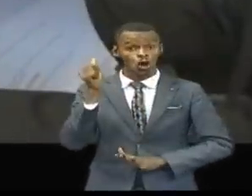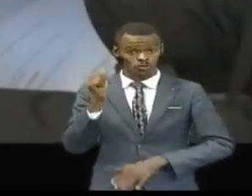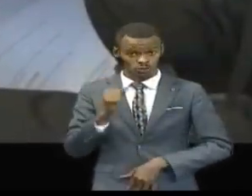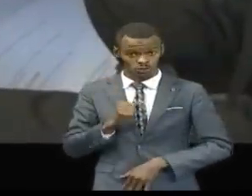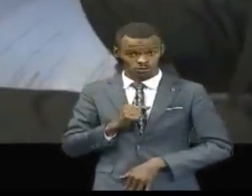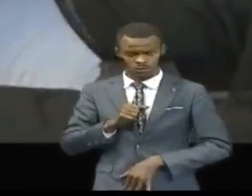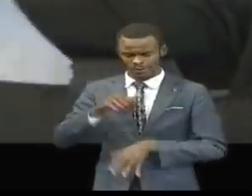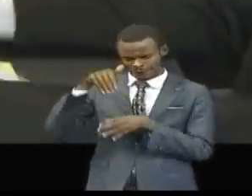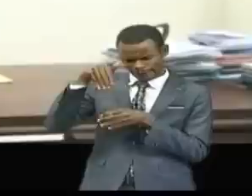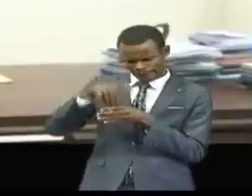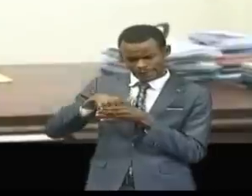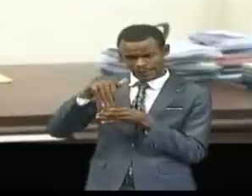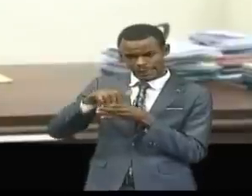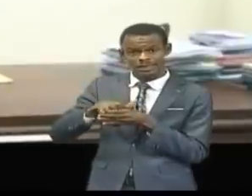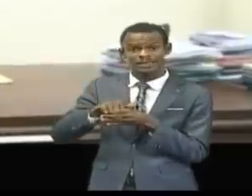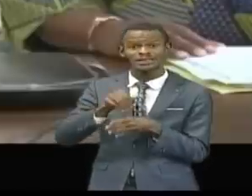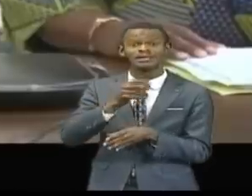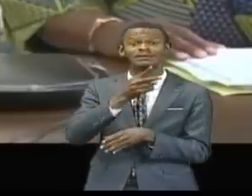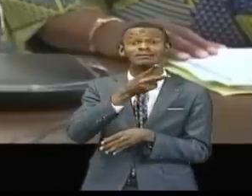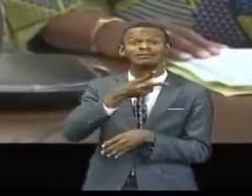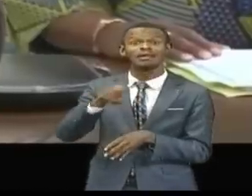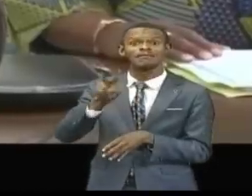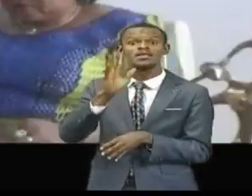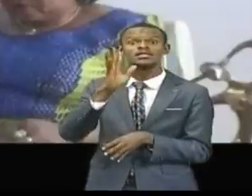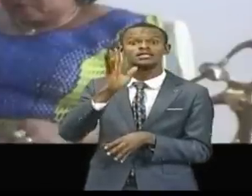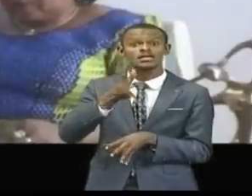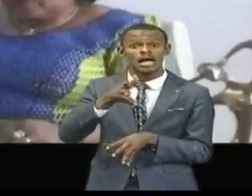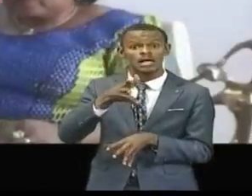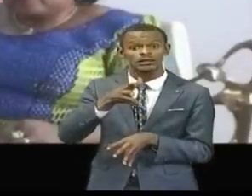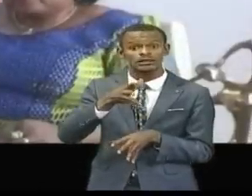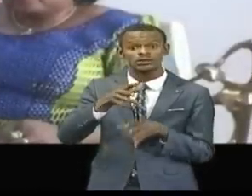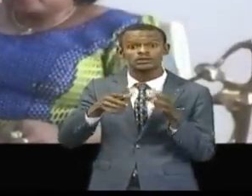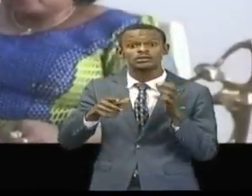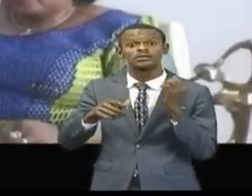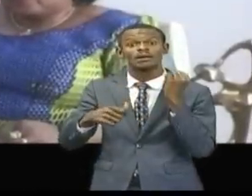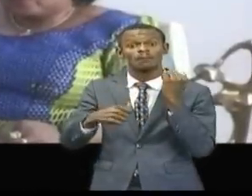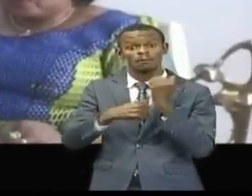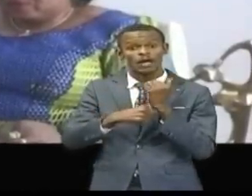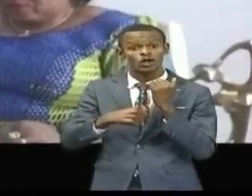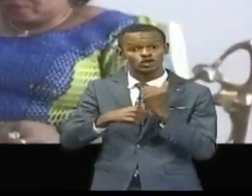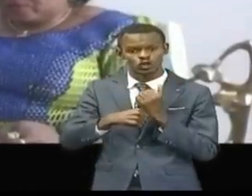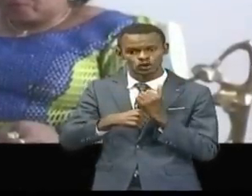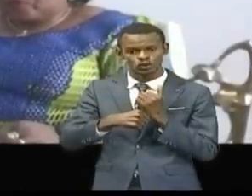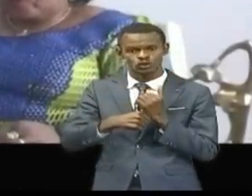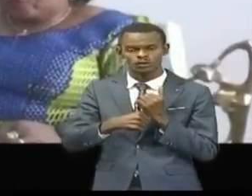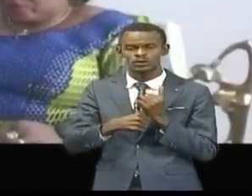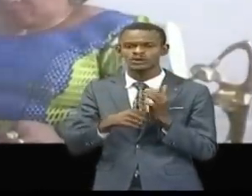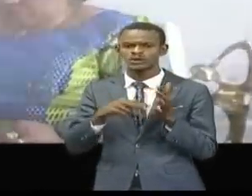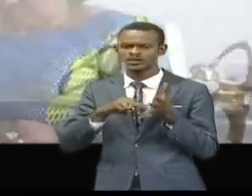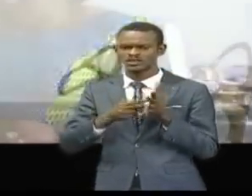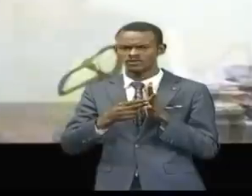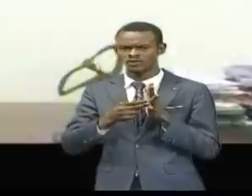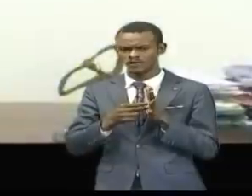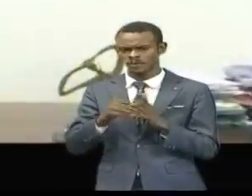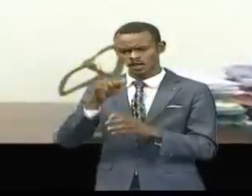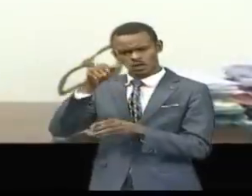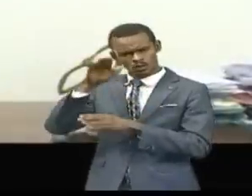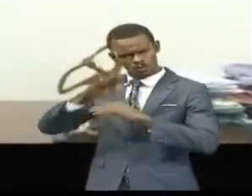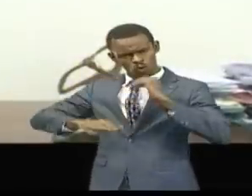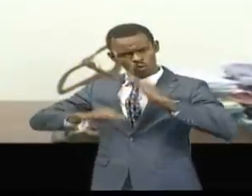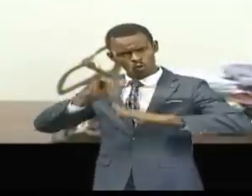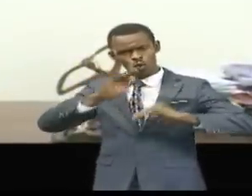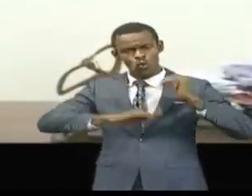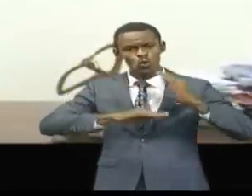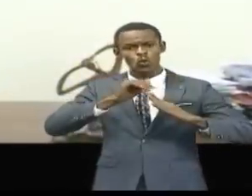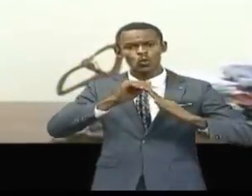à travers le pays, selon l'ancienne configuration de 11 provinces. Ces nouvelles prisons